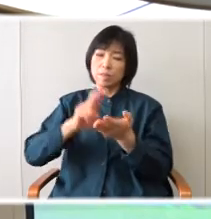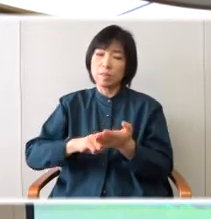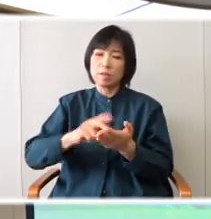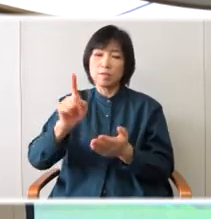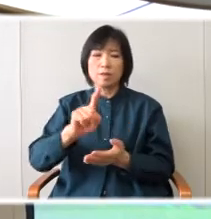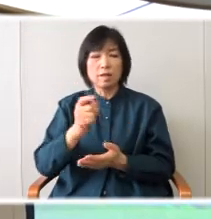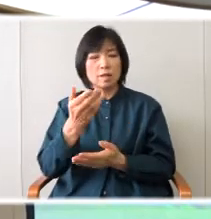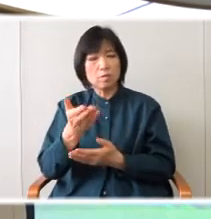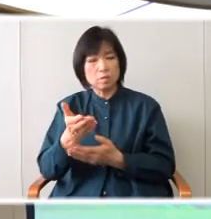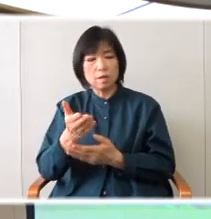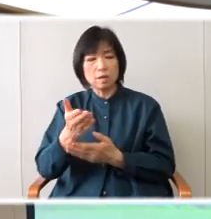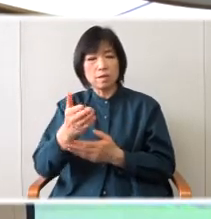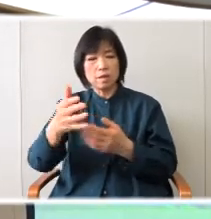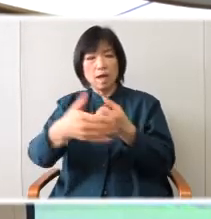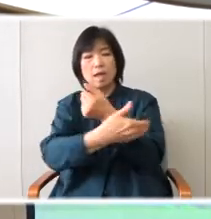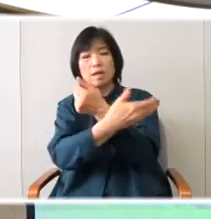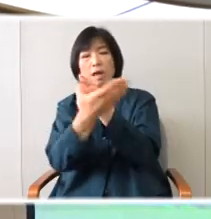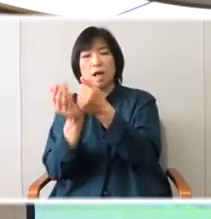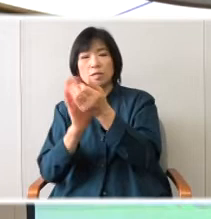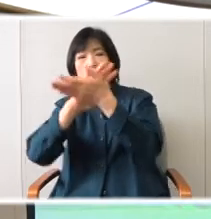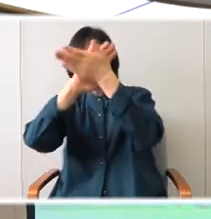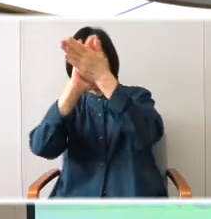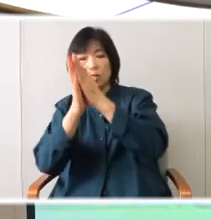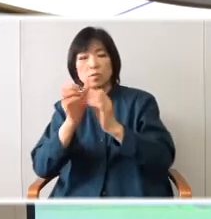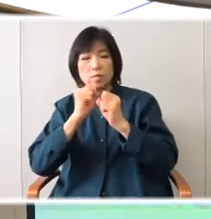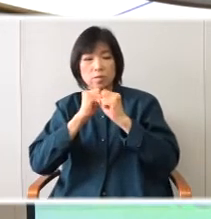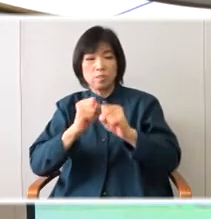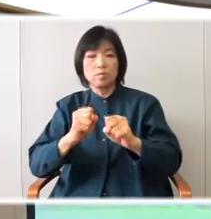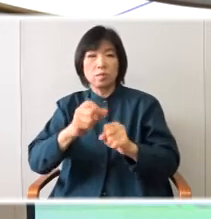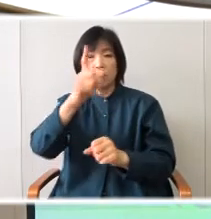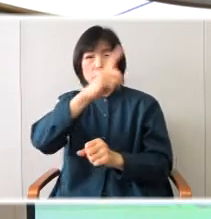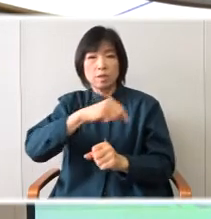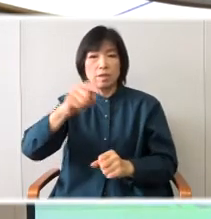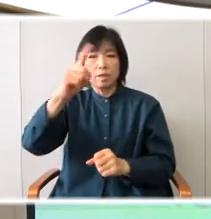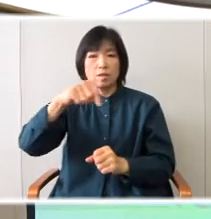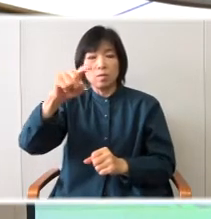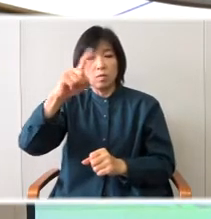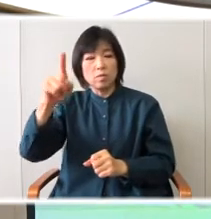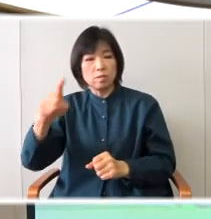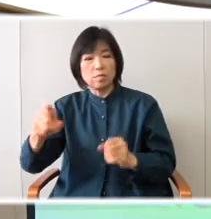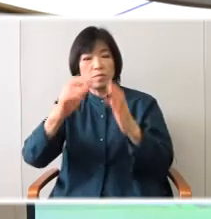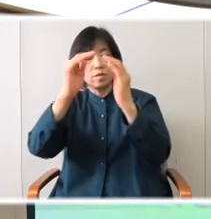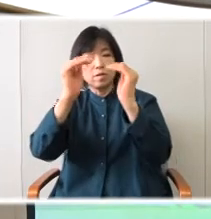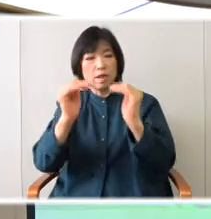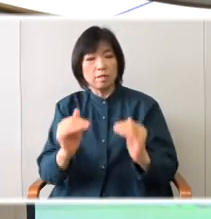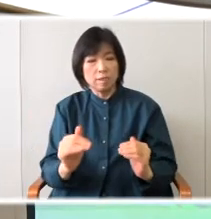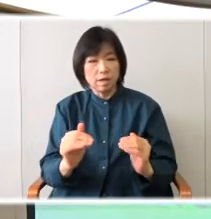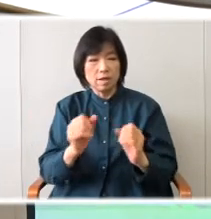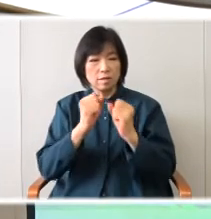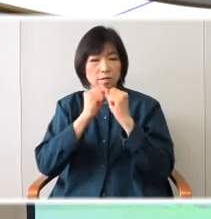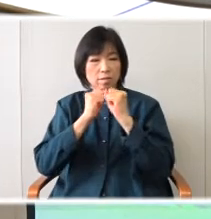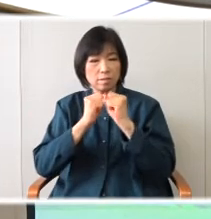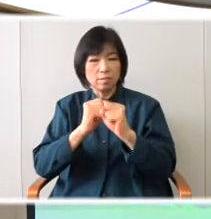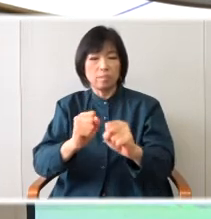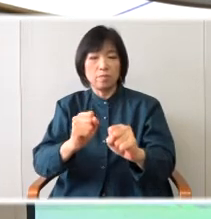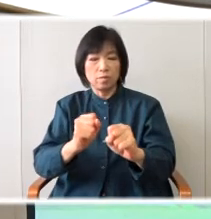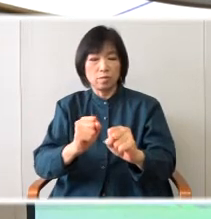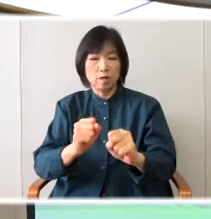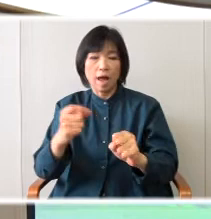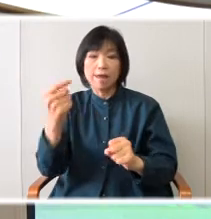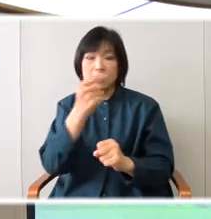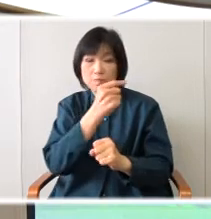あの環境省とするとやっぱりこう CO2 削減をするっていうことが一番なので